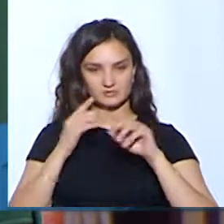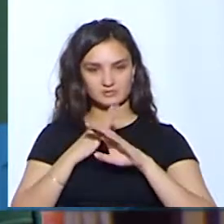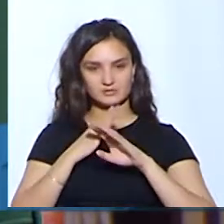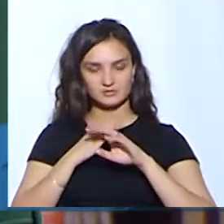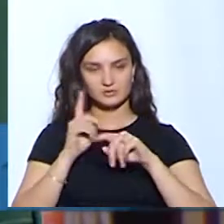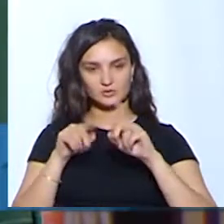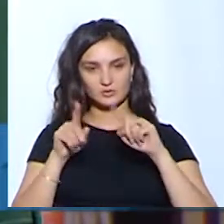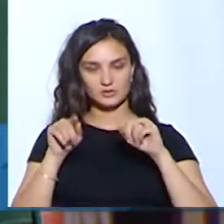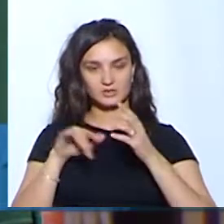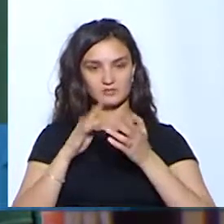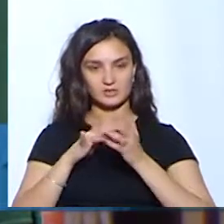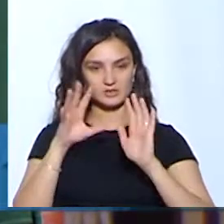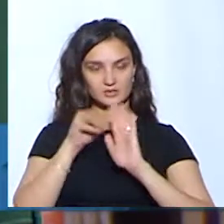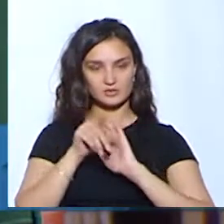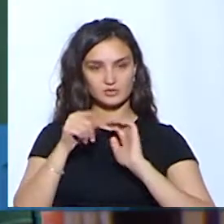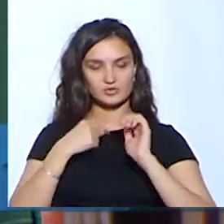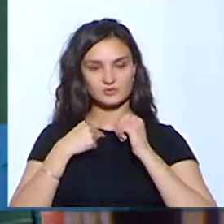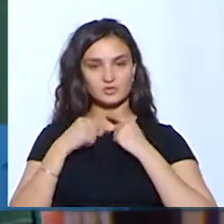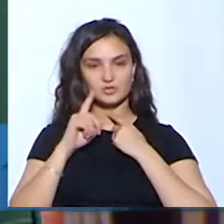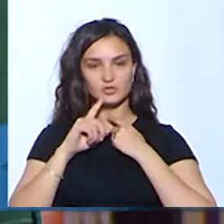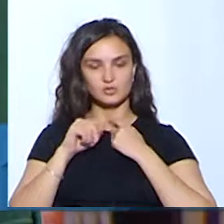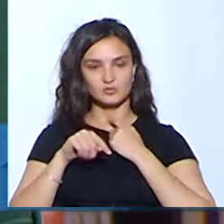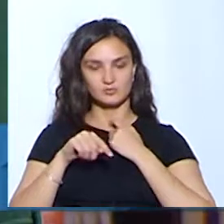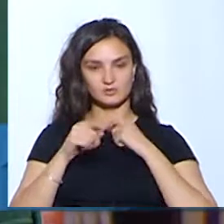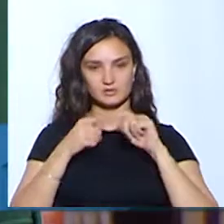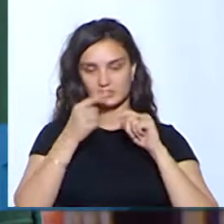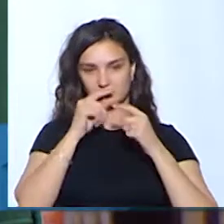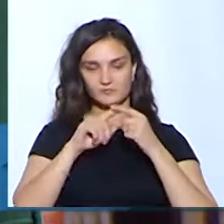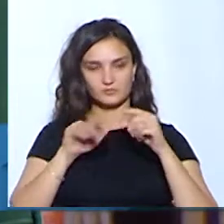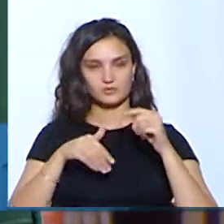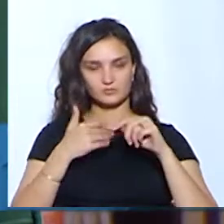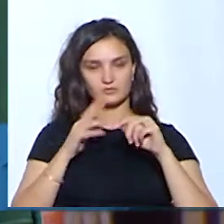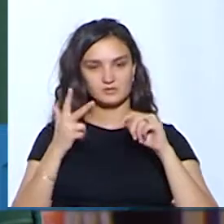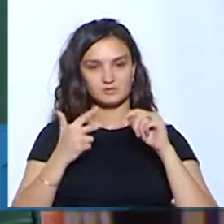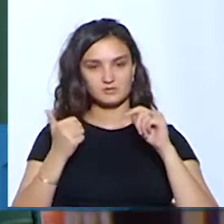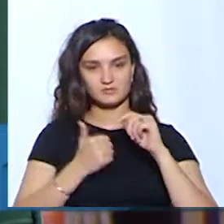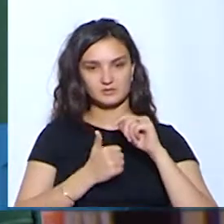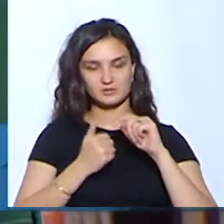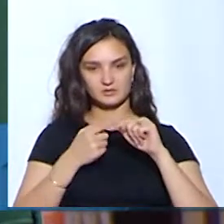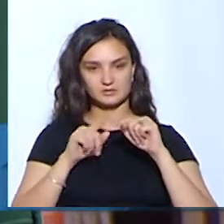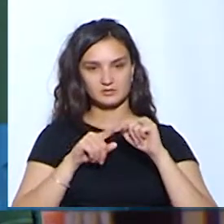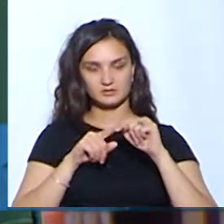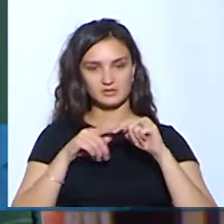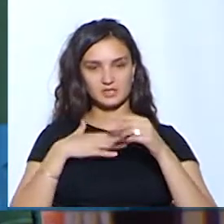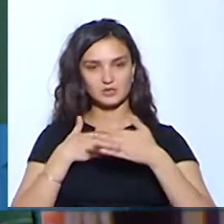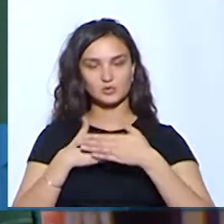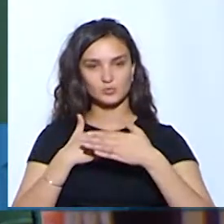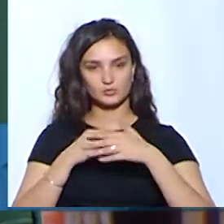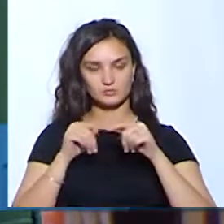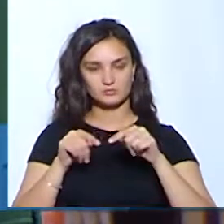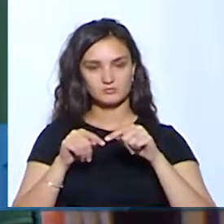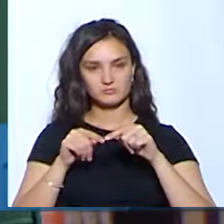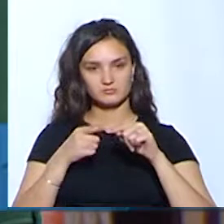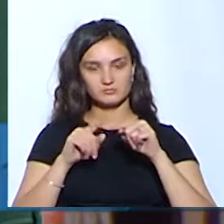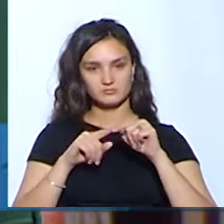დაჭერილი ზოგიერთ ქვეყანაში. ჩვენთან ჯერჯერობით გრიპის ვირუსი არ არის, აი უკვე სამი კვირა რაც ასე ვთქვათ აქტიურ